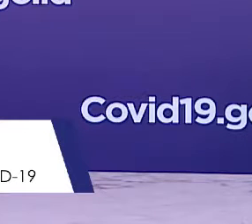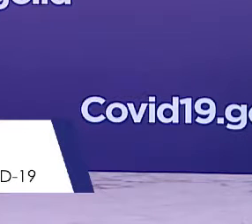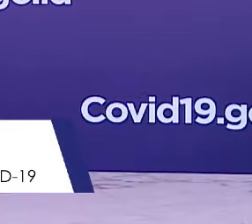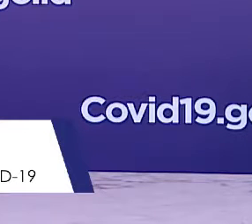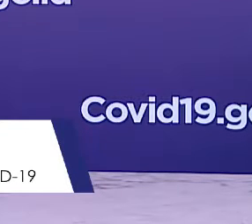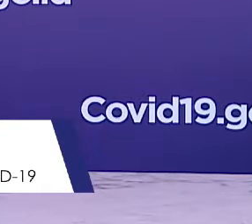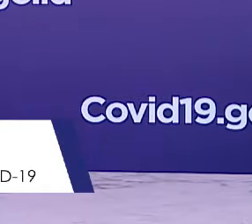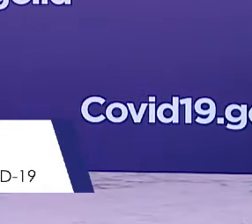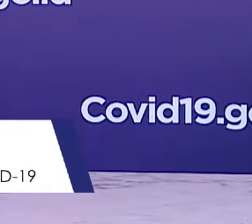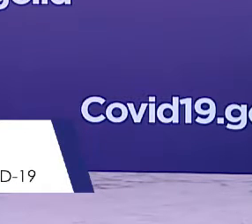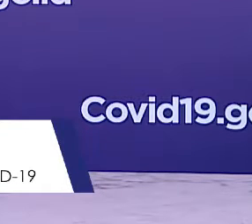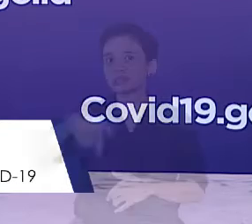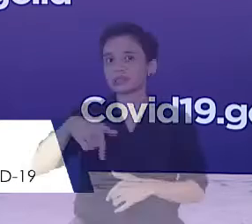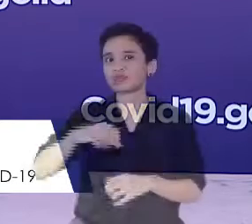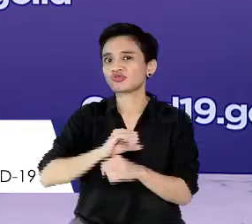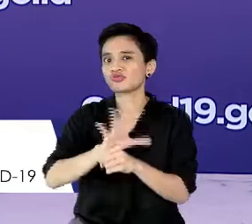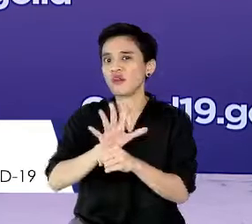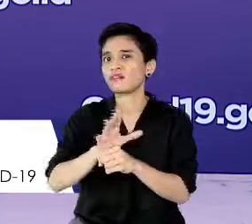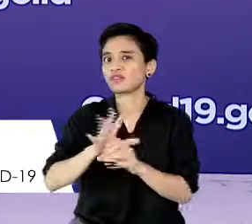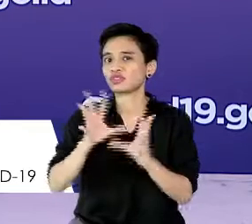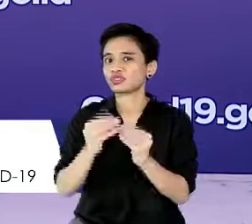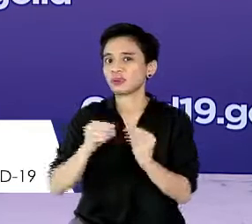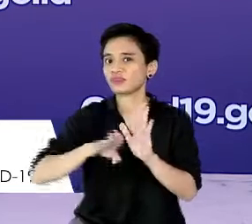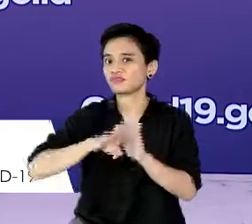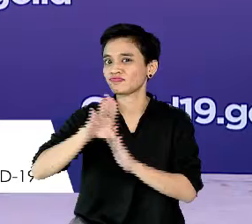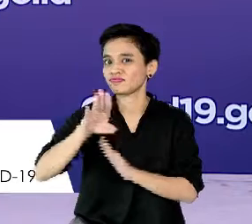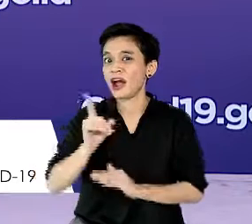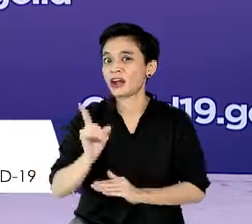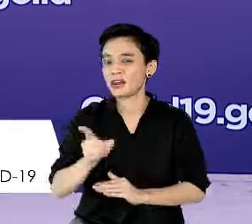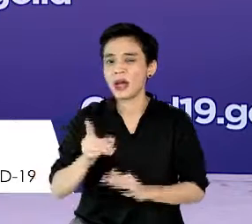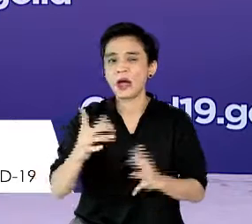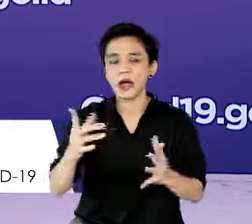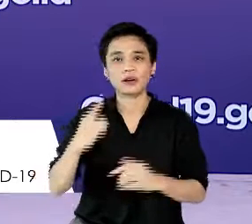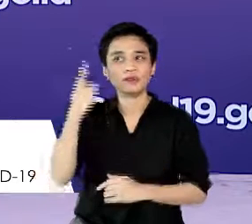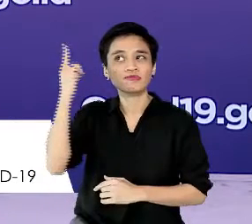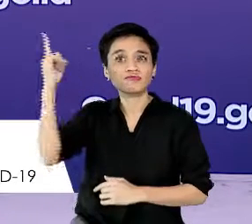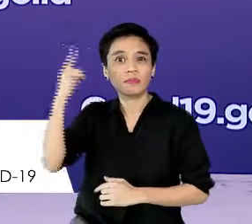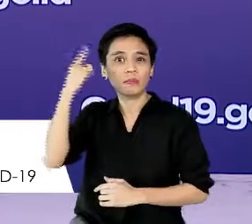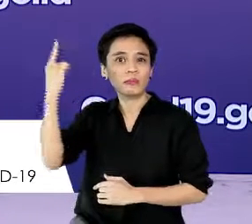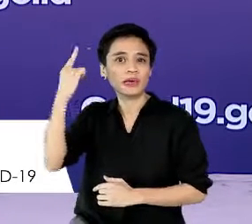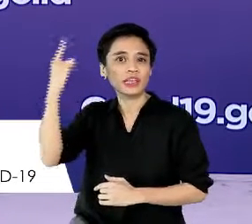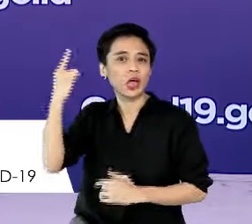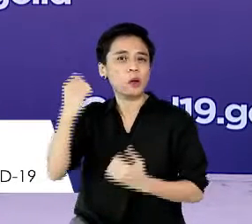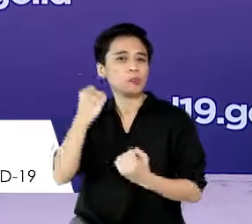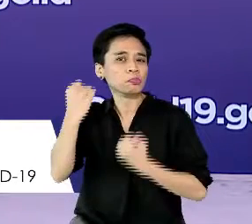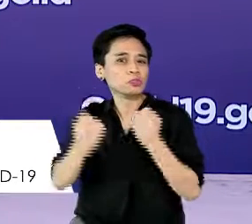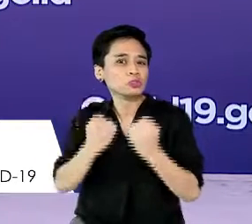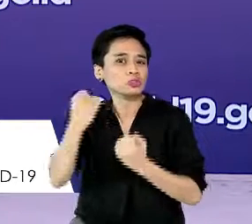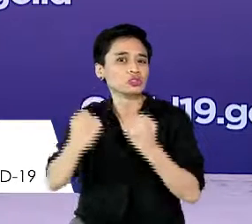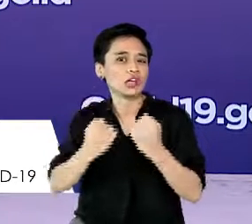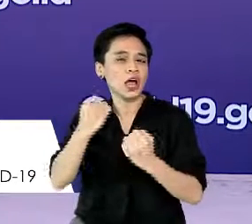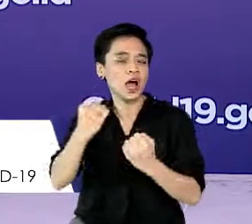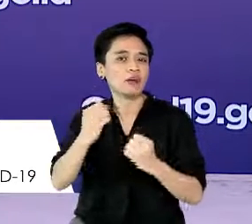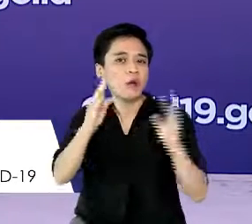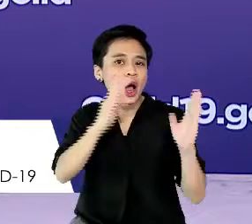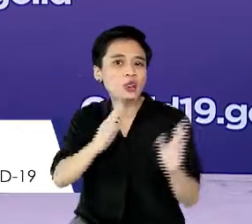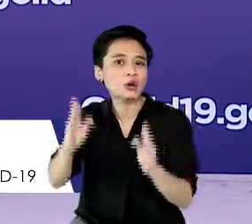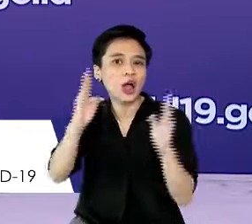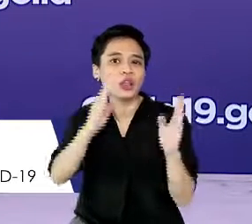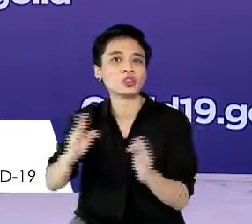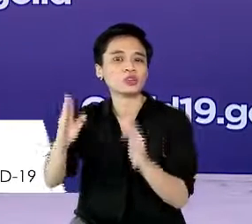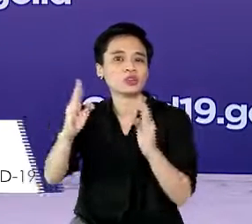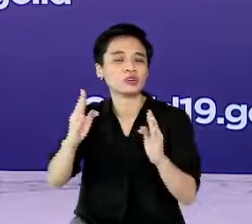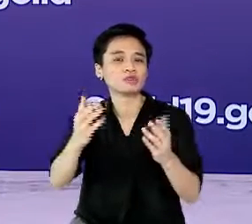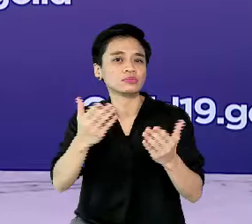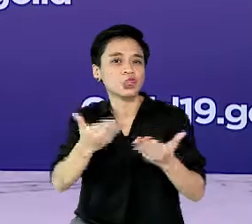mengantisipasi lonjakan kasus yang terjadi pemerintah berusaha semaksimal mungkin mengatur operasional sektor sosial